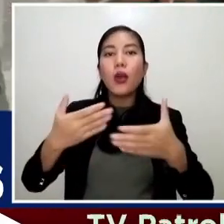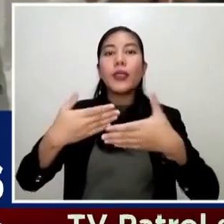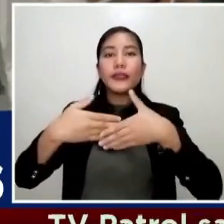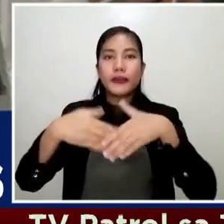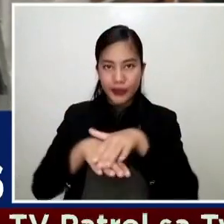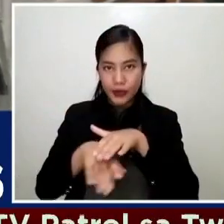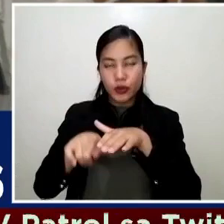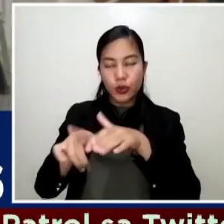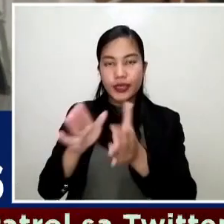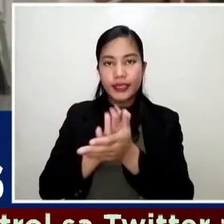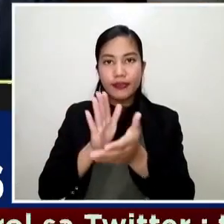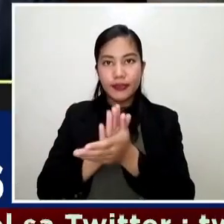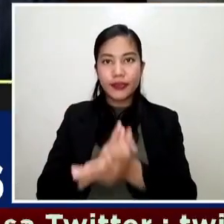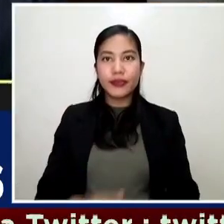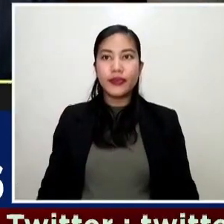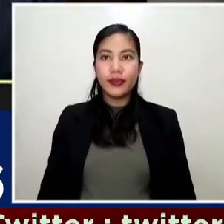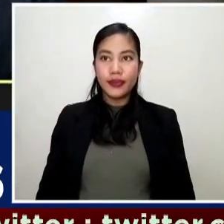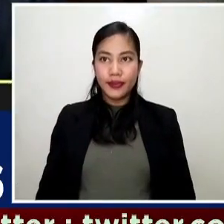eskwelahan.